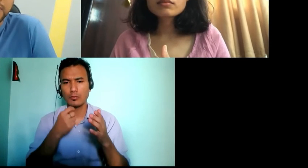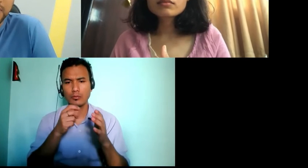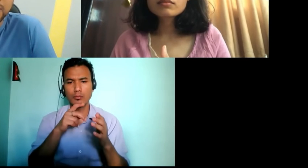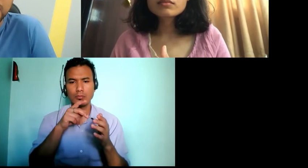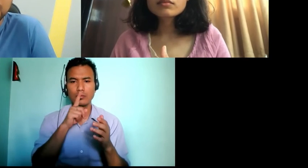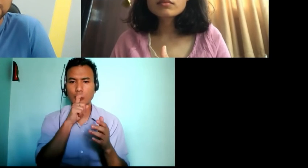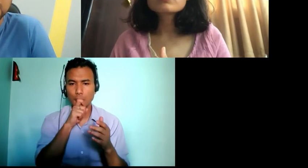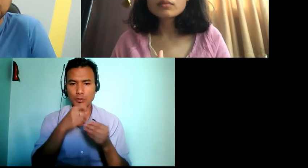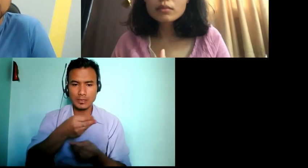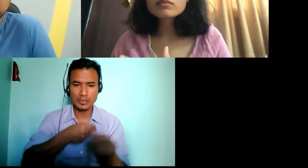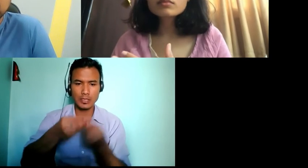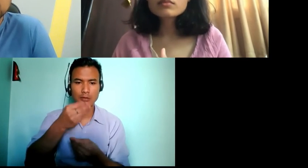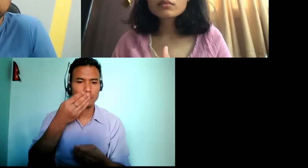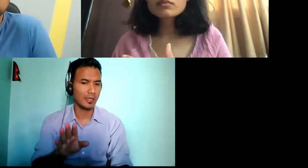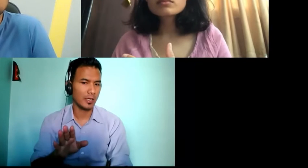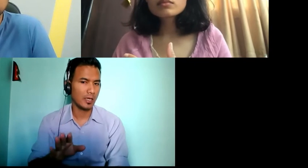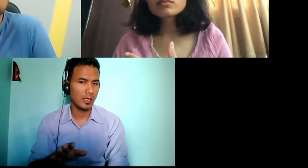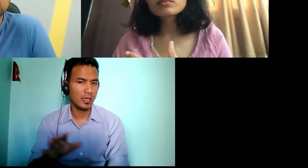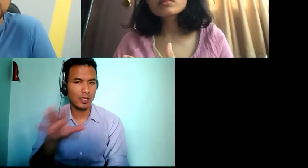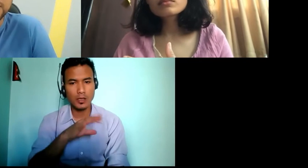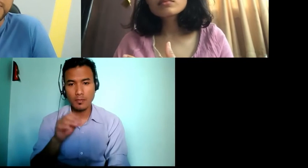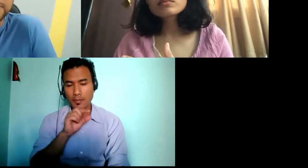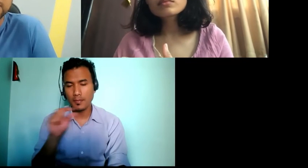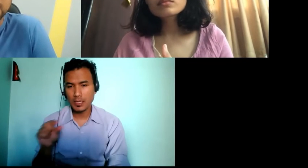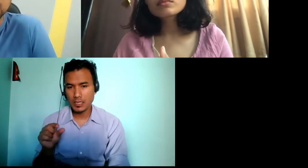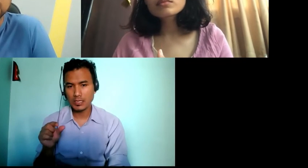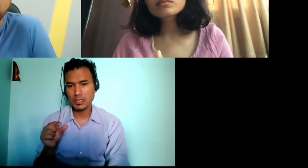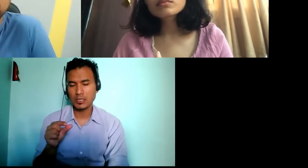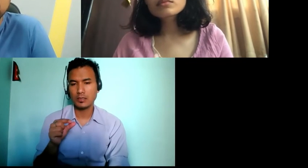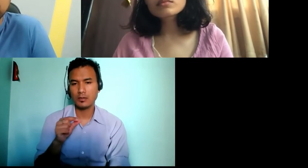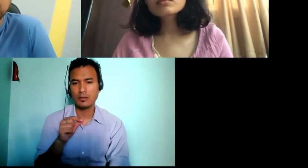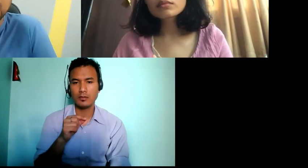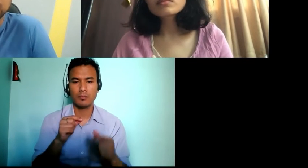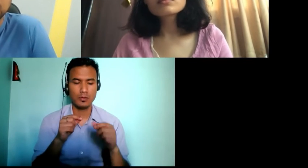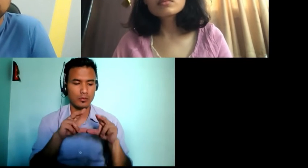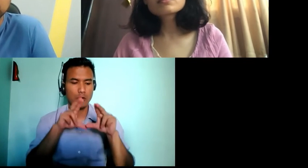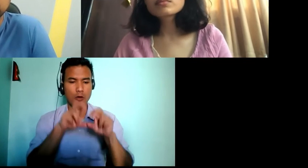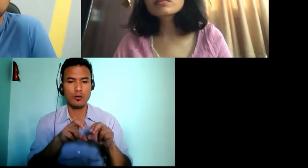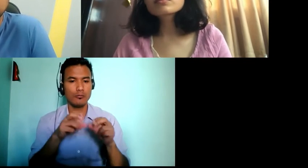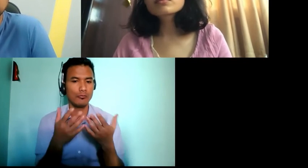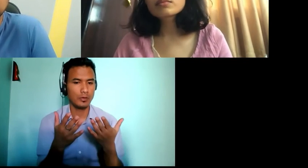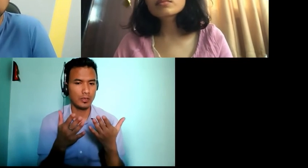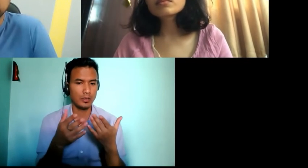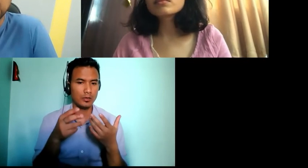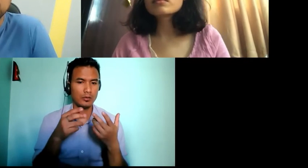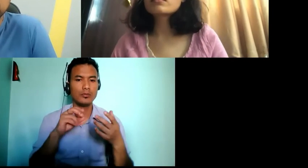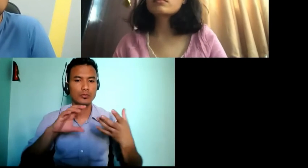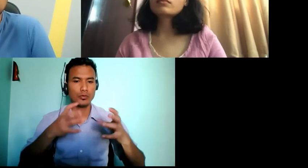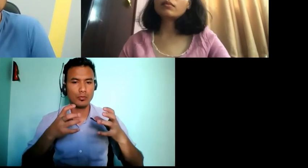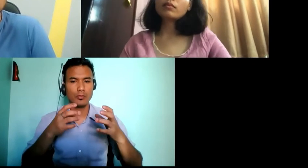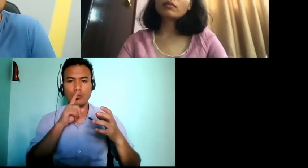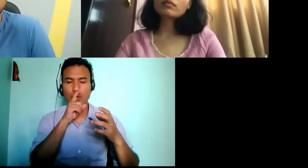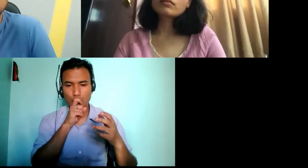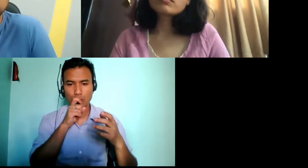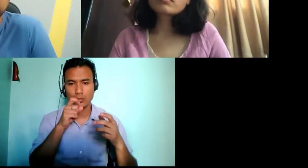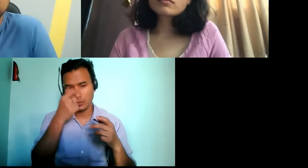पनि गरिरहेको हुन्छ होइन, सबै चिजहरू चाहिँ त्यो क्रिप्टेड हुँदैन, त्यो लक गरेर पठाइरहेको हुँदैन, कतिपय सफ्टवेयरहरूमा चाहिँ त्यो पासवर्डको अलिकति